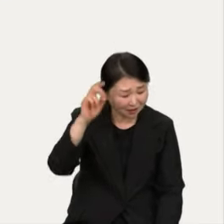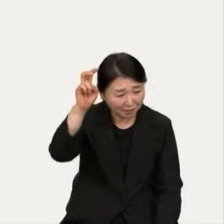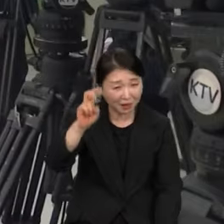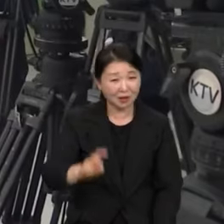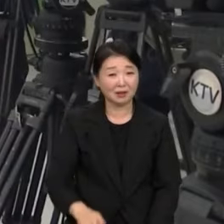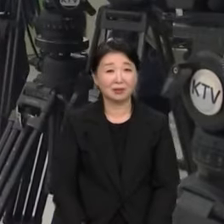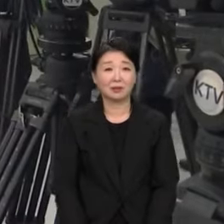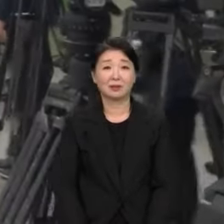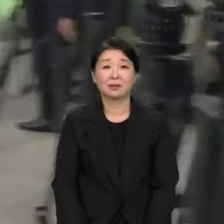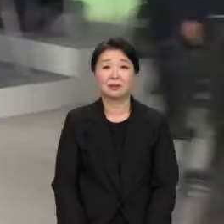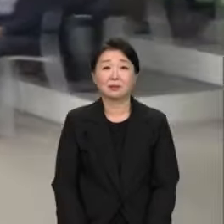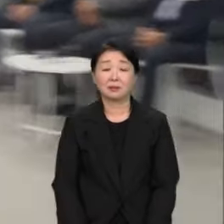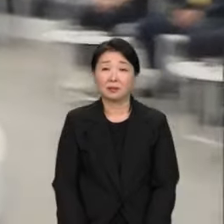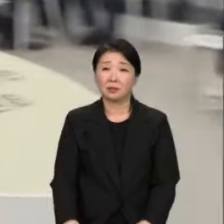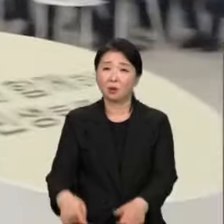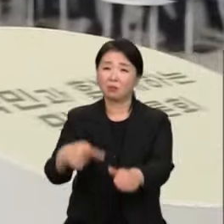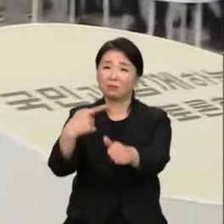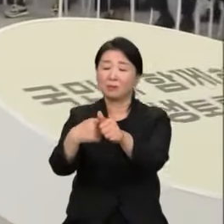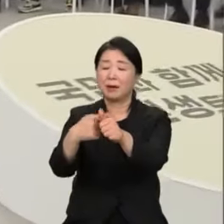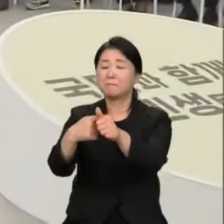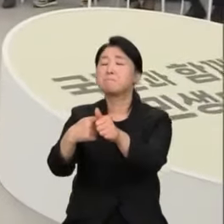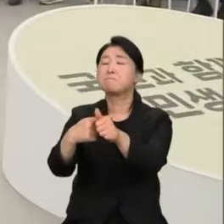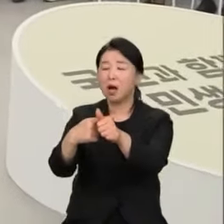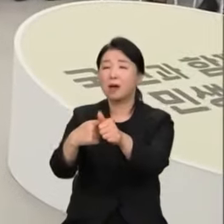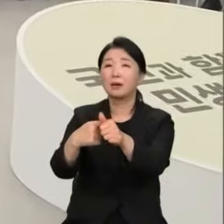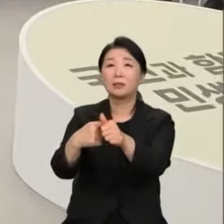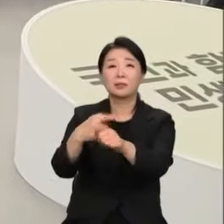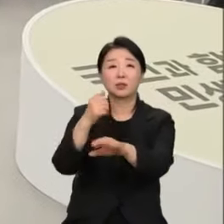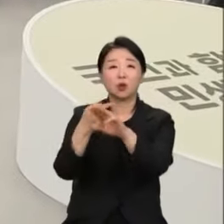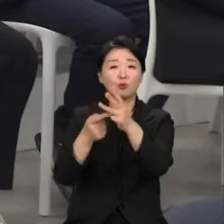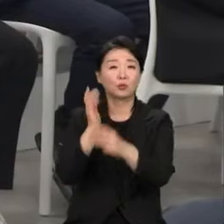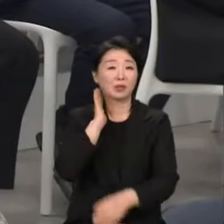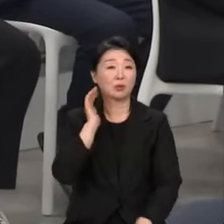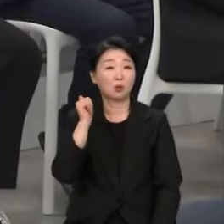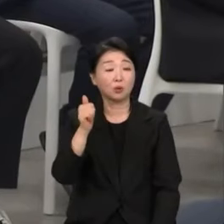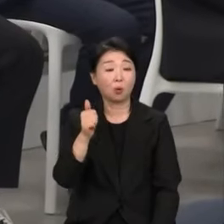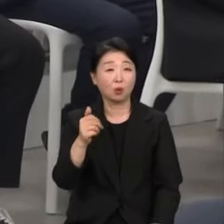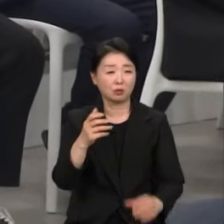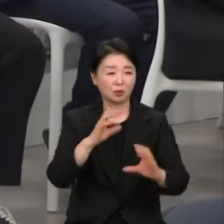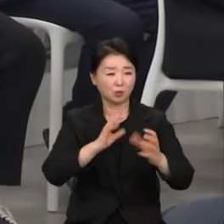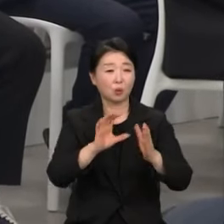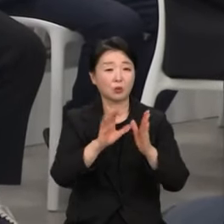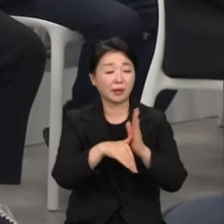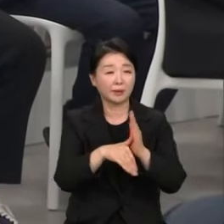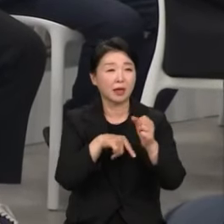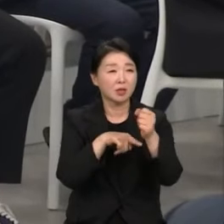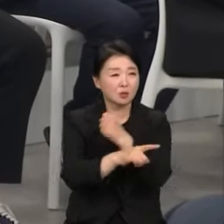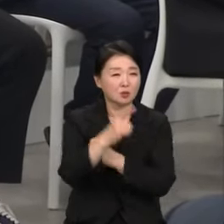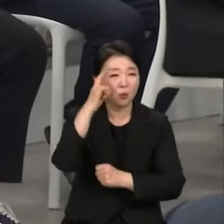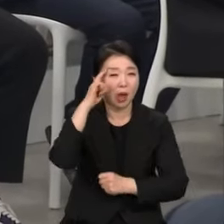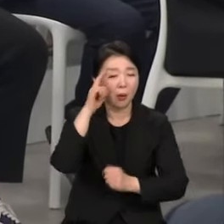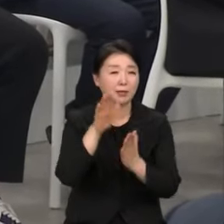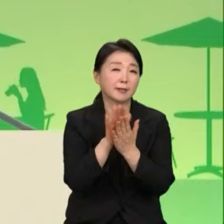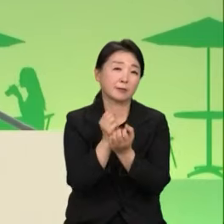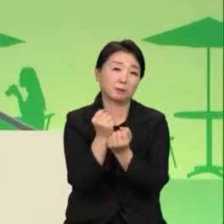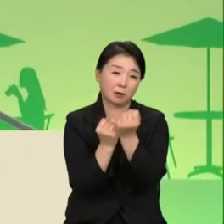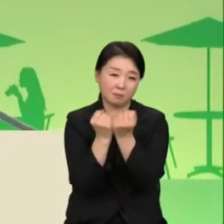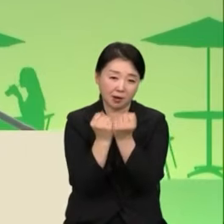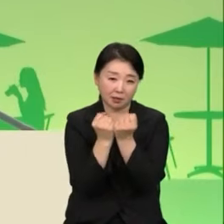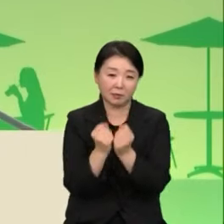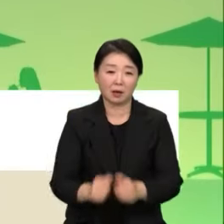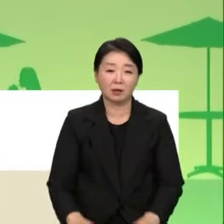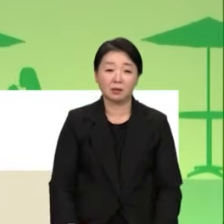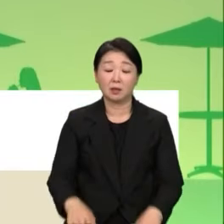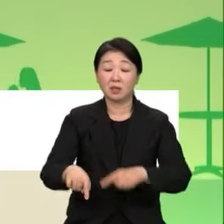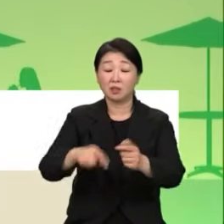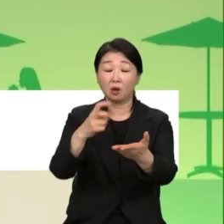말했습니다. 비판을 의식한 듯 윤 대통령은 오늘 민생 토론회를 하는 이유를 직접 설명했습니다.